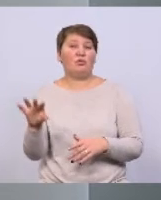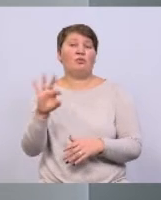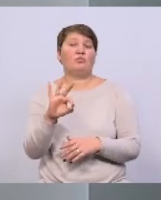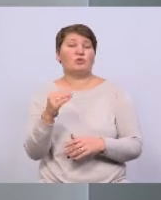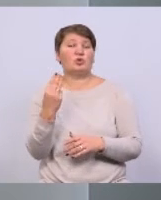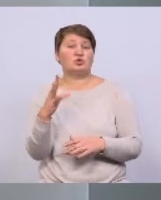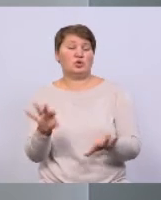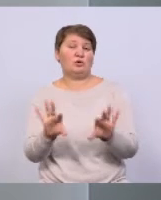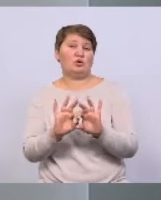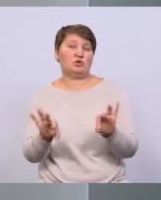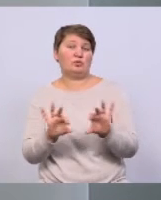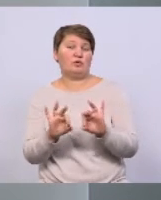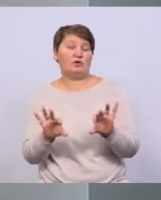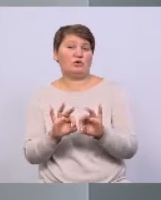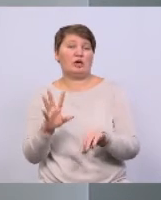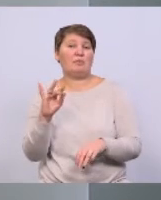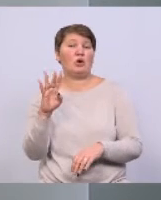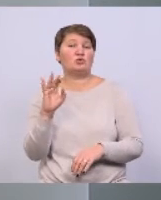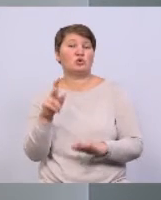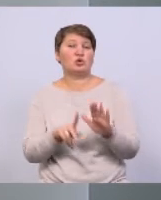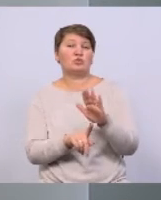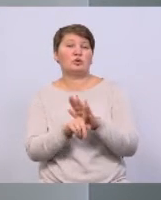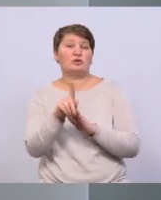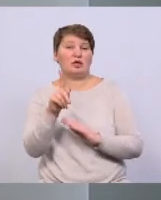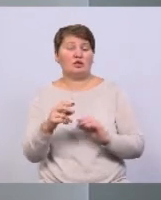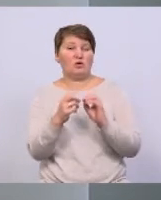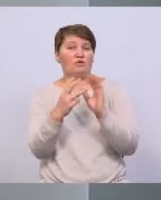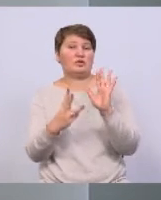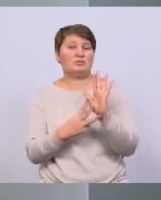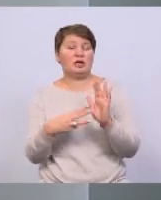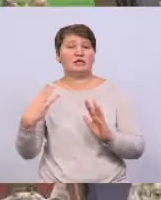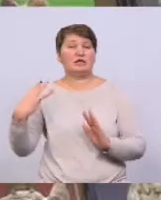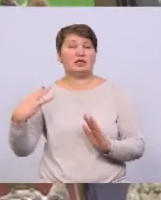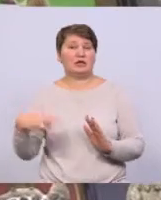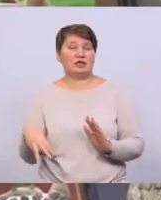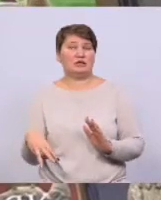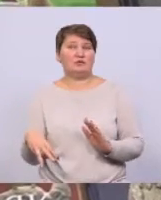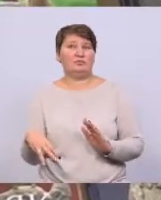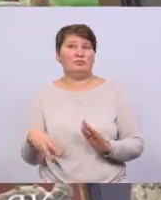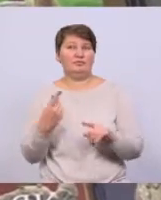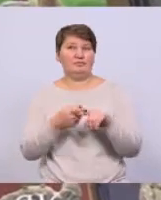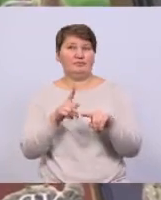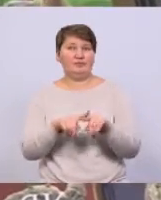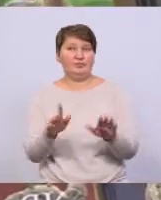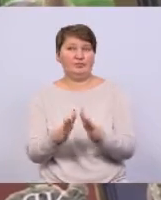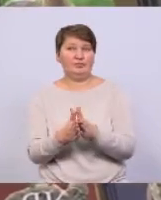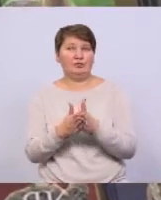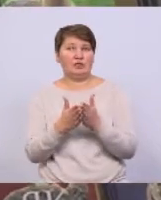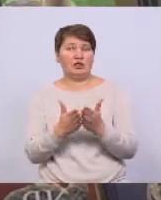координатор подій у книгарні Василь Кімечук. Розпочнеться презентація о 18:30. Це книжка